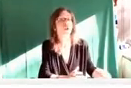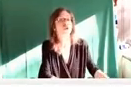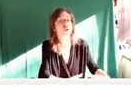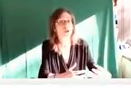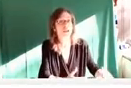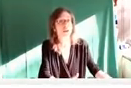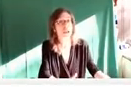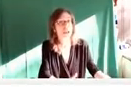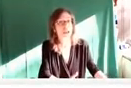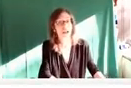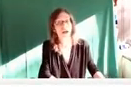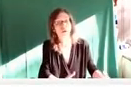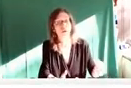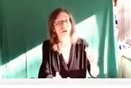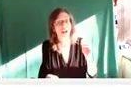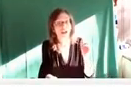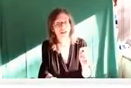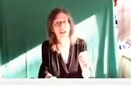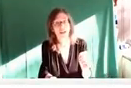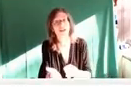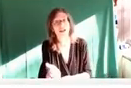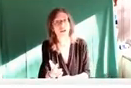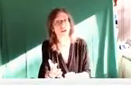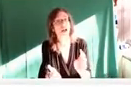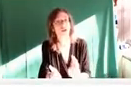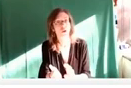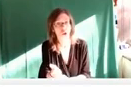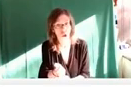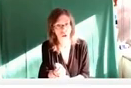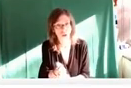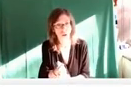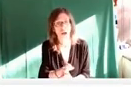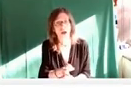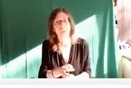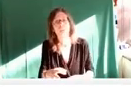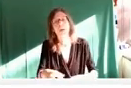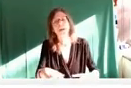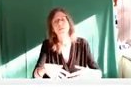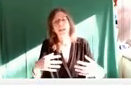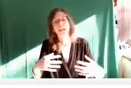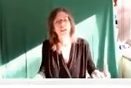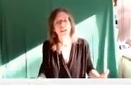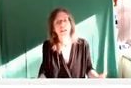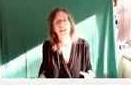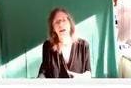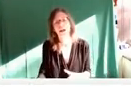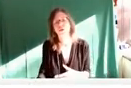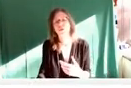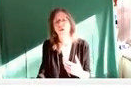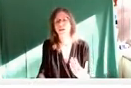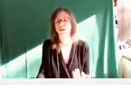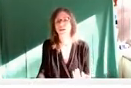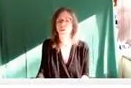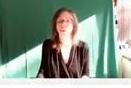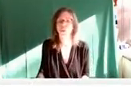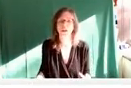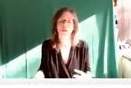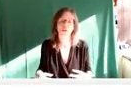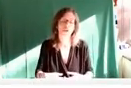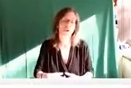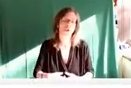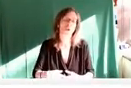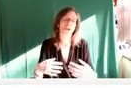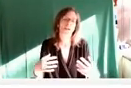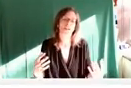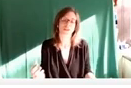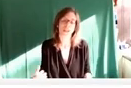la reproductibilité, donc donner accès à ces données, à son code. Mais avec les décennies rendues dans les années 2000, on